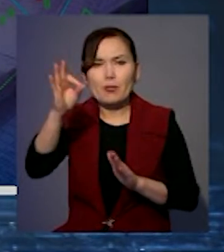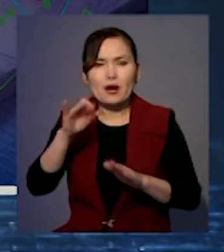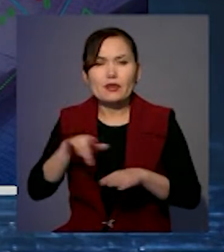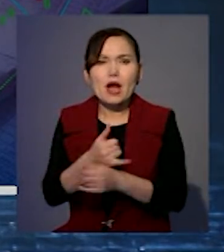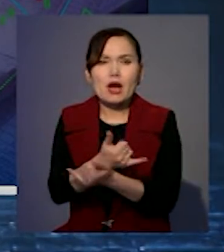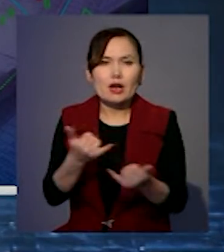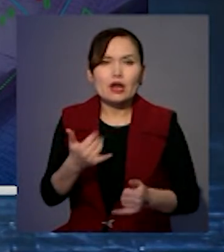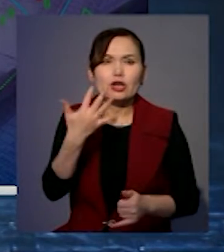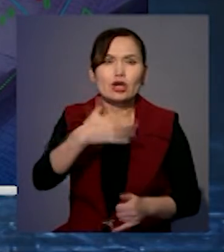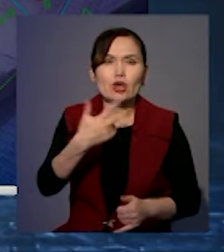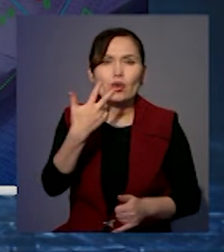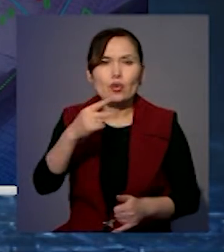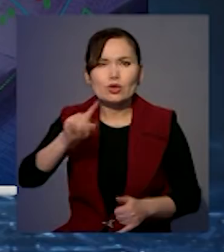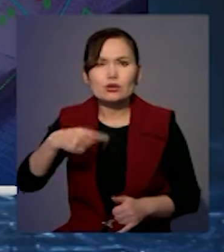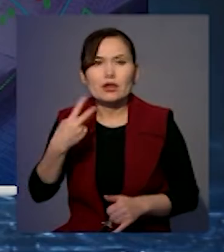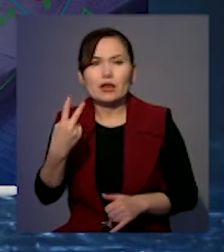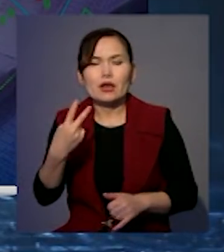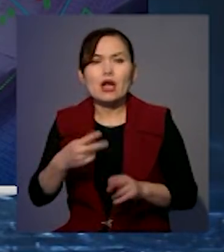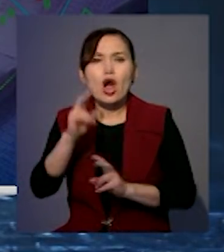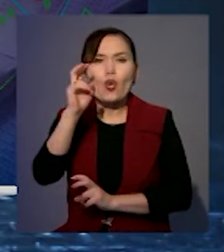қызметтер 53,2%, өнеркәсіп